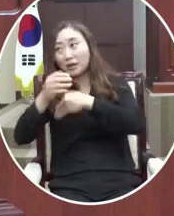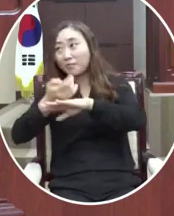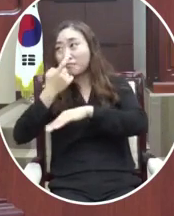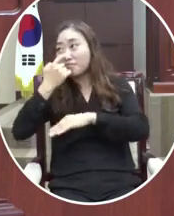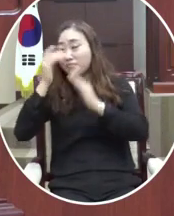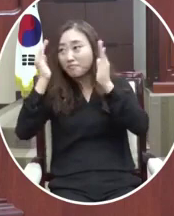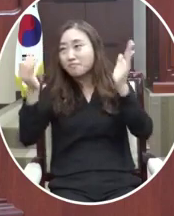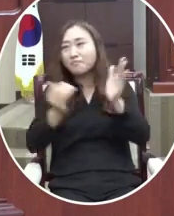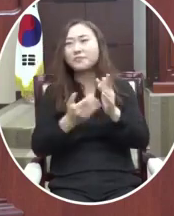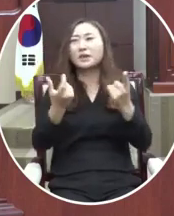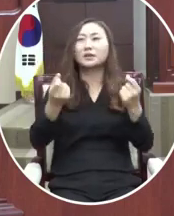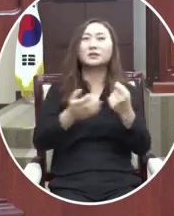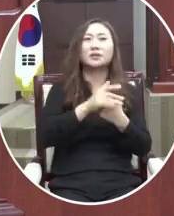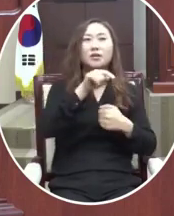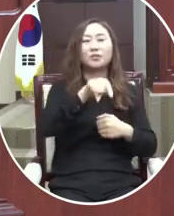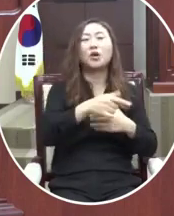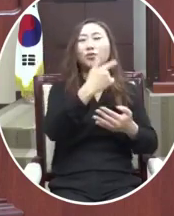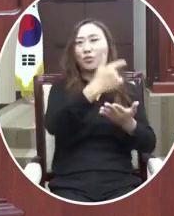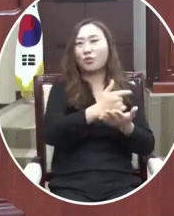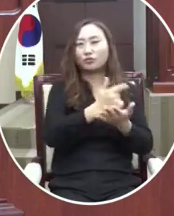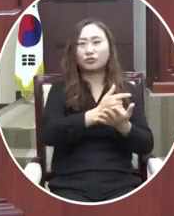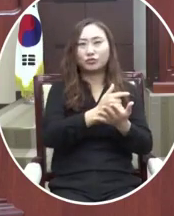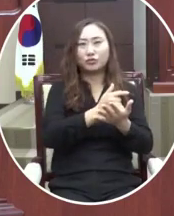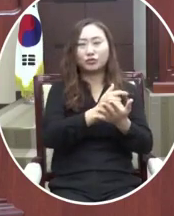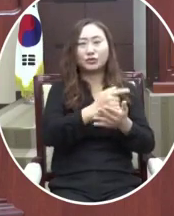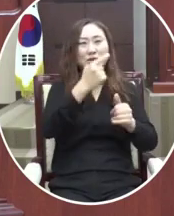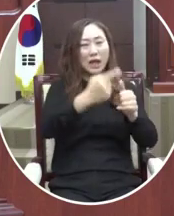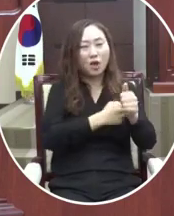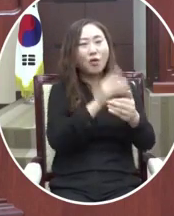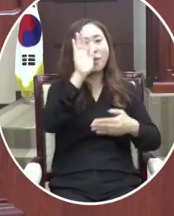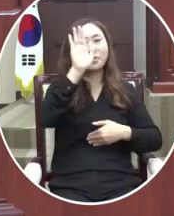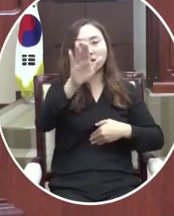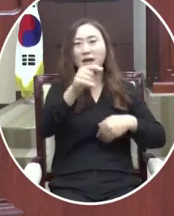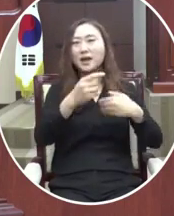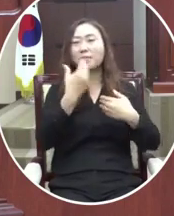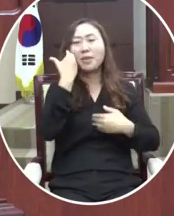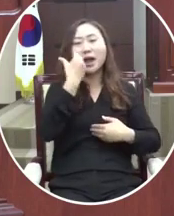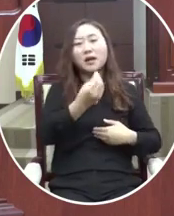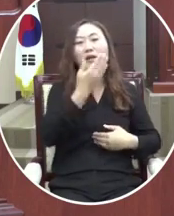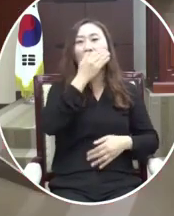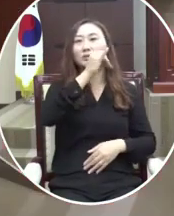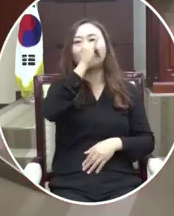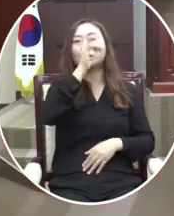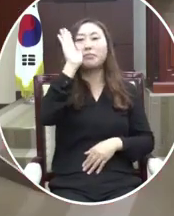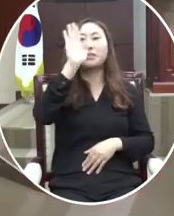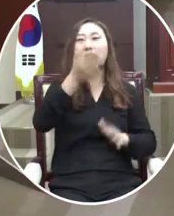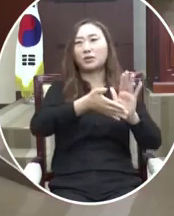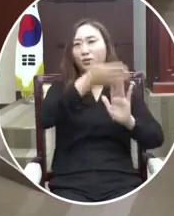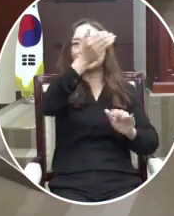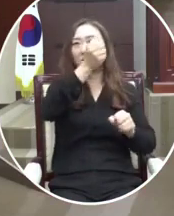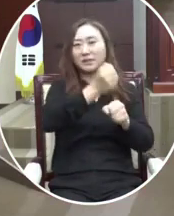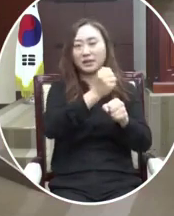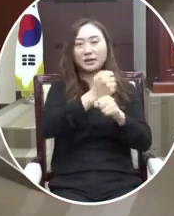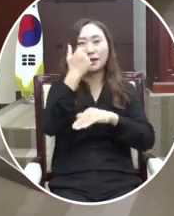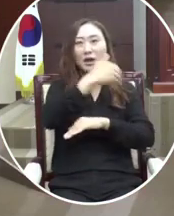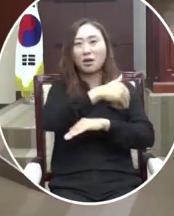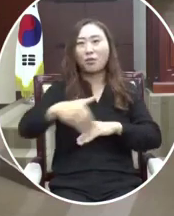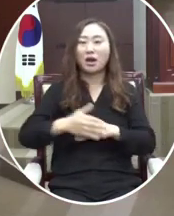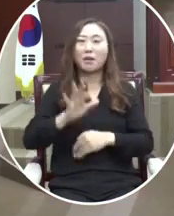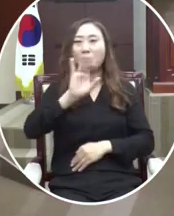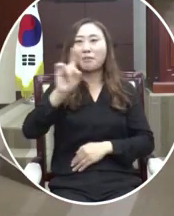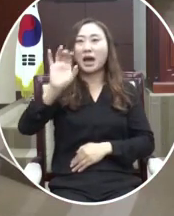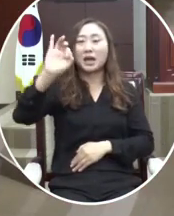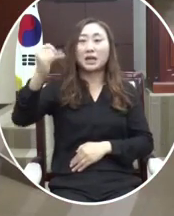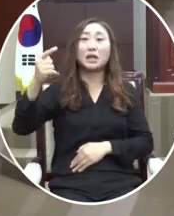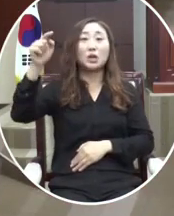도시 공간을 자연과 미래의 관점에서 입체적으로 기획해 매력적인 미래 도시로의 기반을 마련하겠습니다